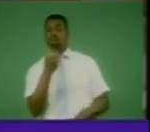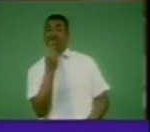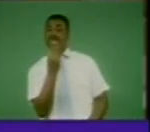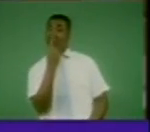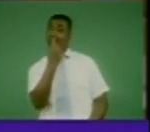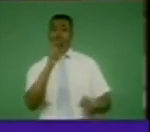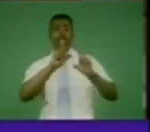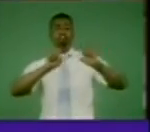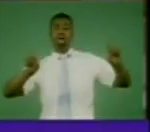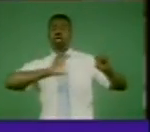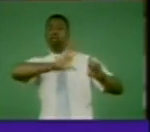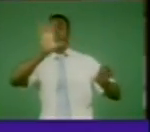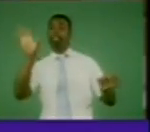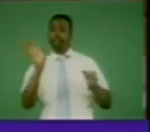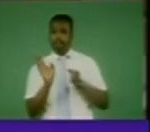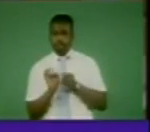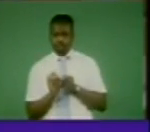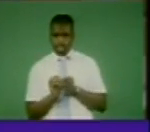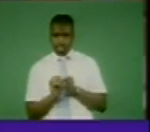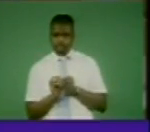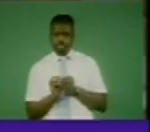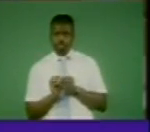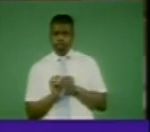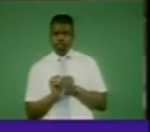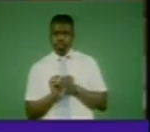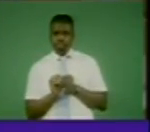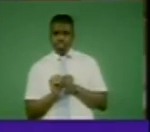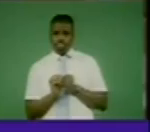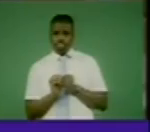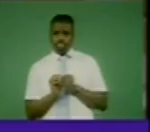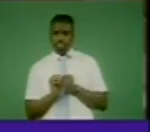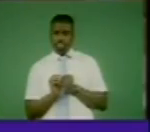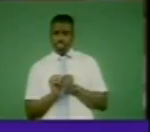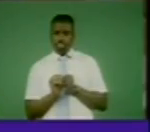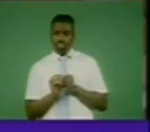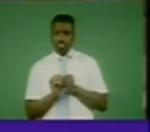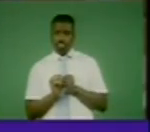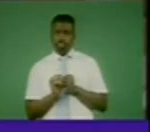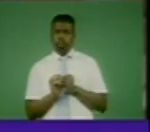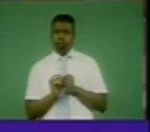zote isipokuwa kura ibara ya